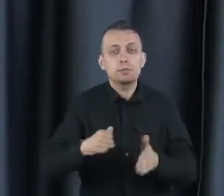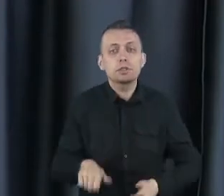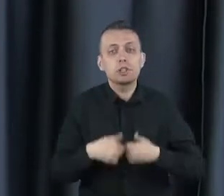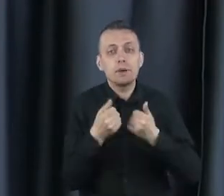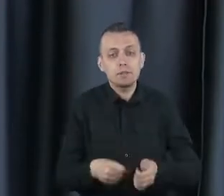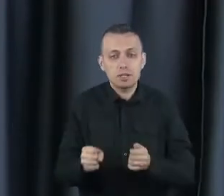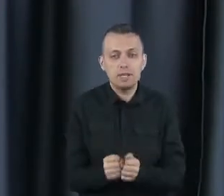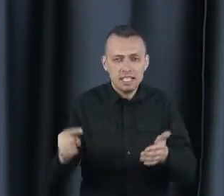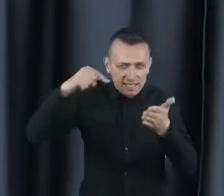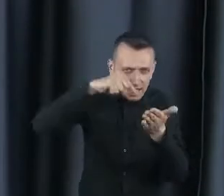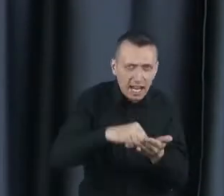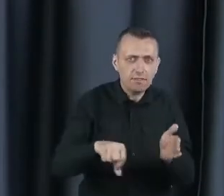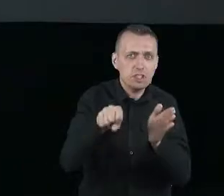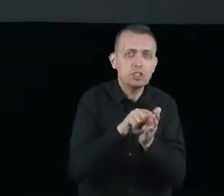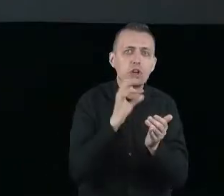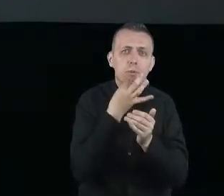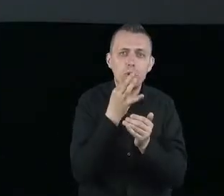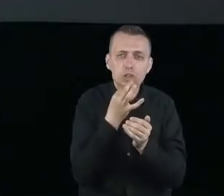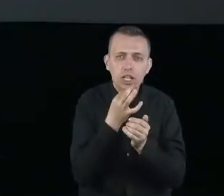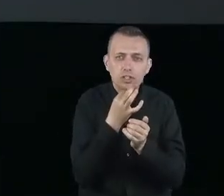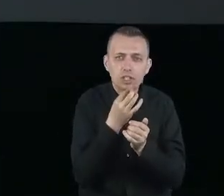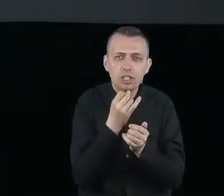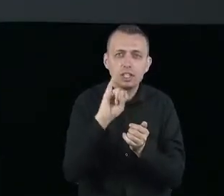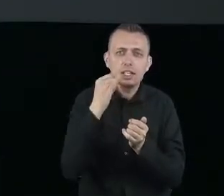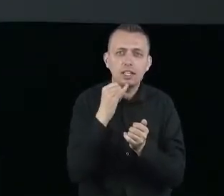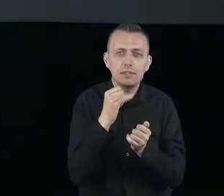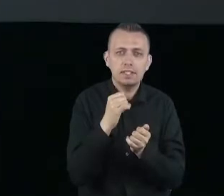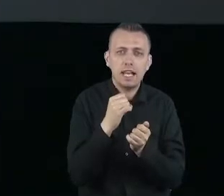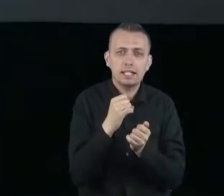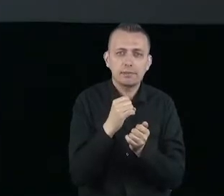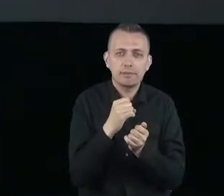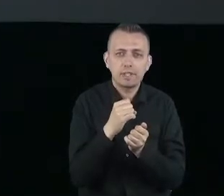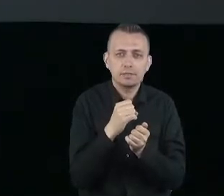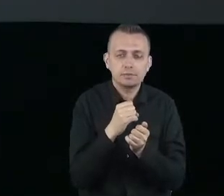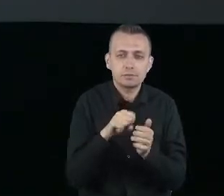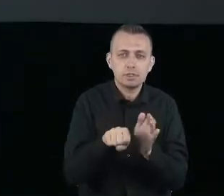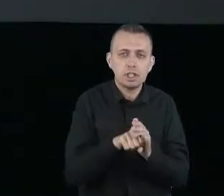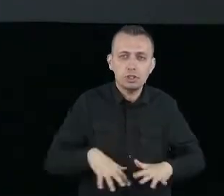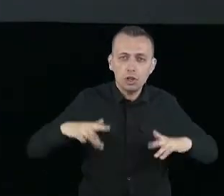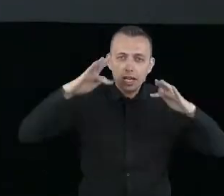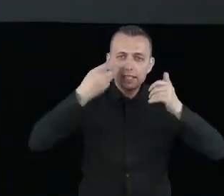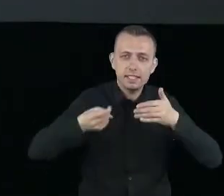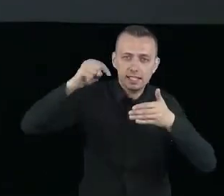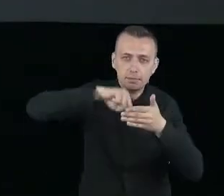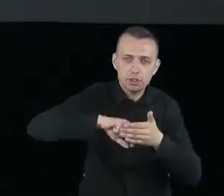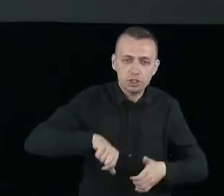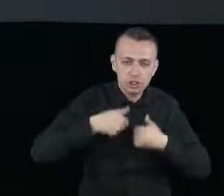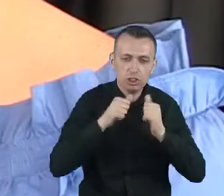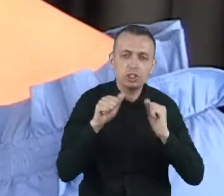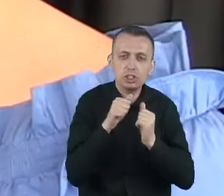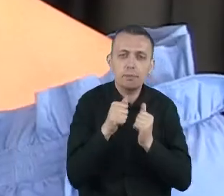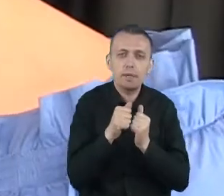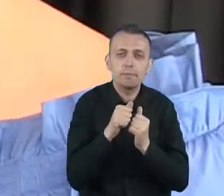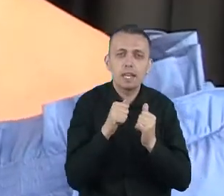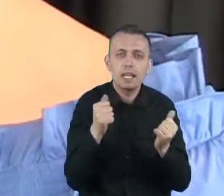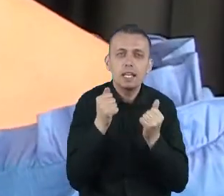najlepszym sposobem na to, żeby trafić do młodzieży. O motywacji w planowaniu kariery, o jej sile i mechanizmach młodzież dowiedziała się z części teoretycznej.